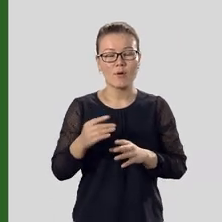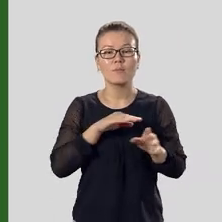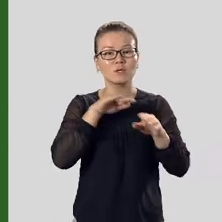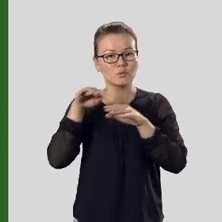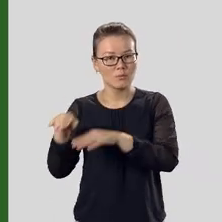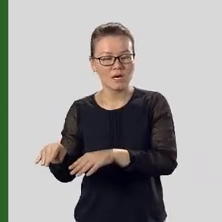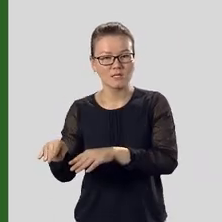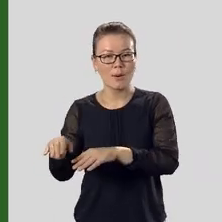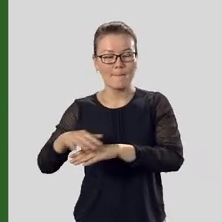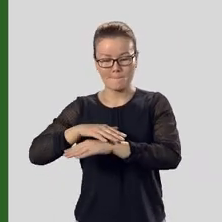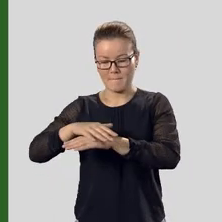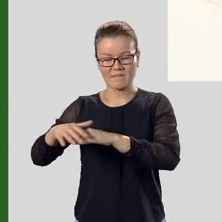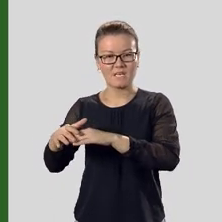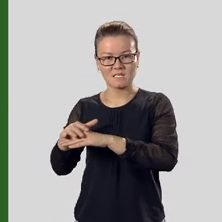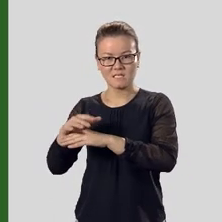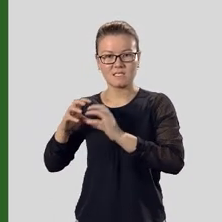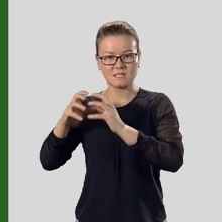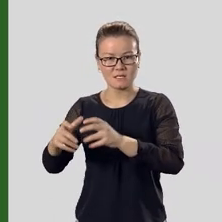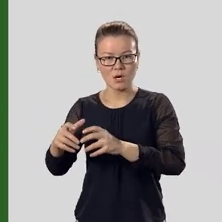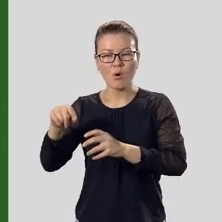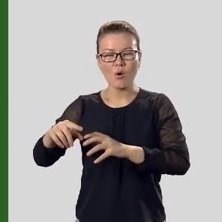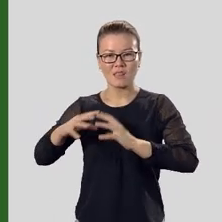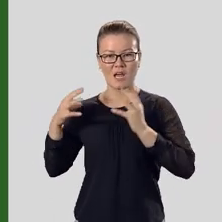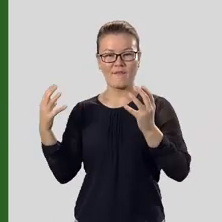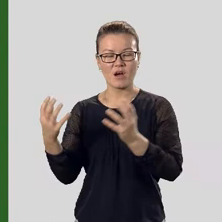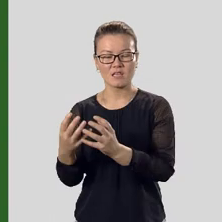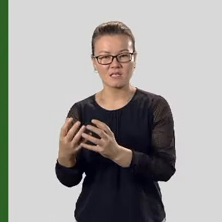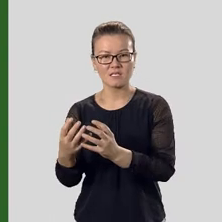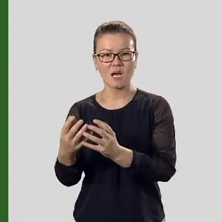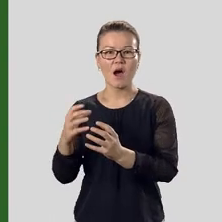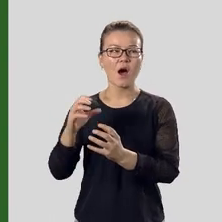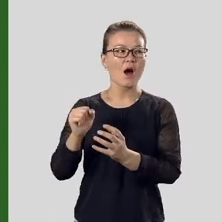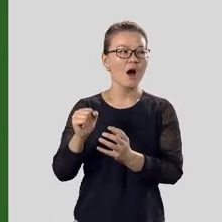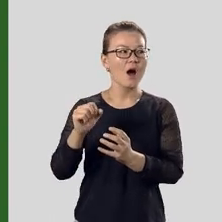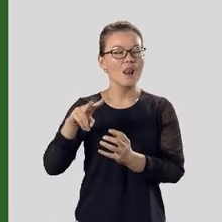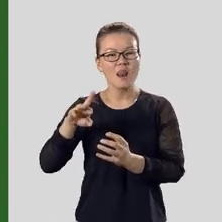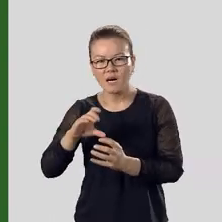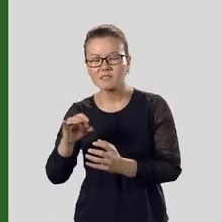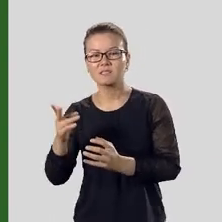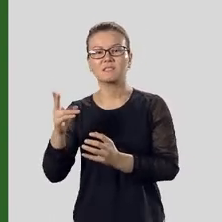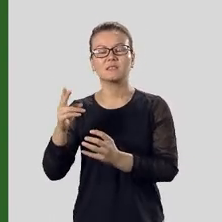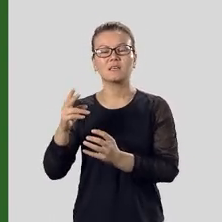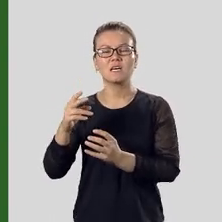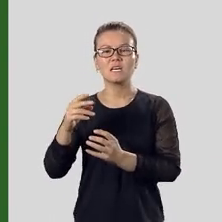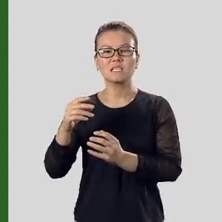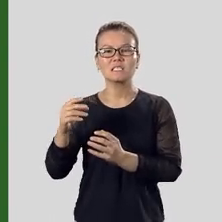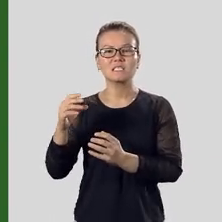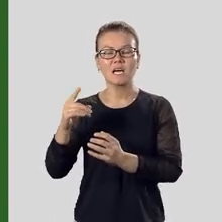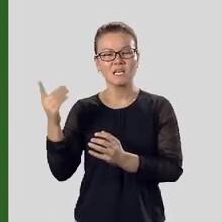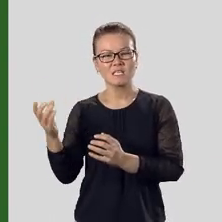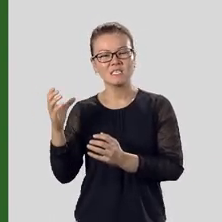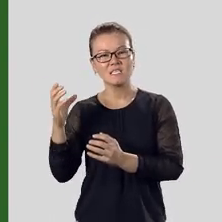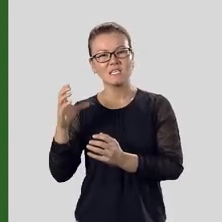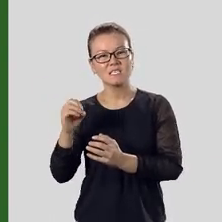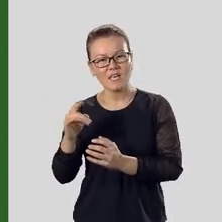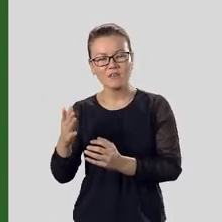Земли. Он охватывает побережье Камчатки, Аляски, западное побережье Северной